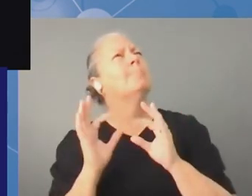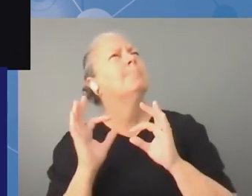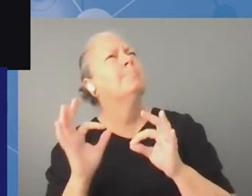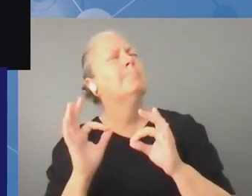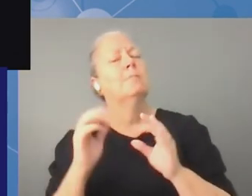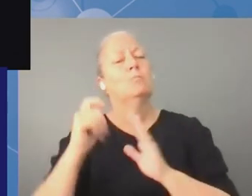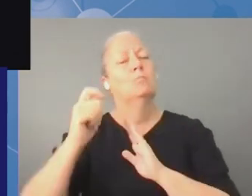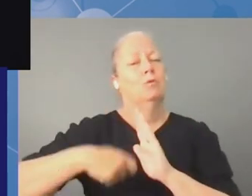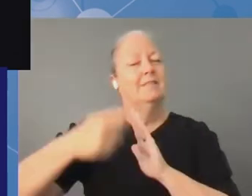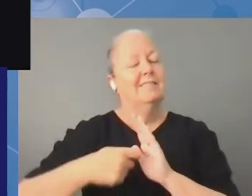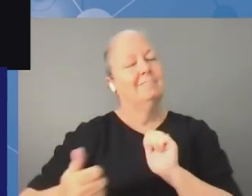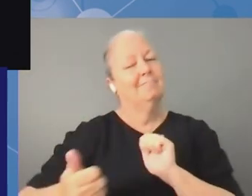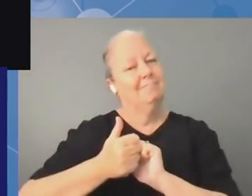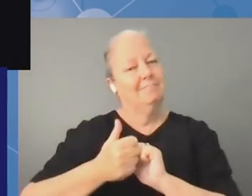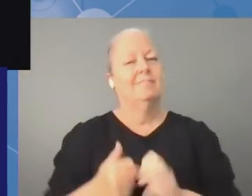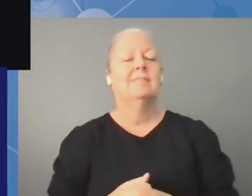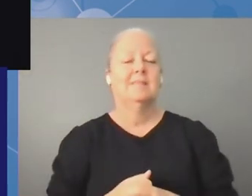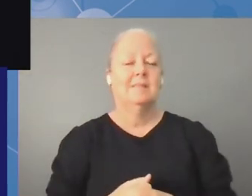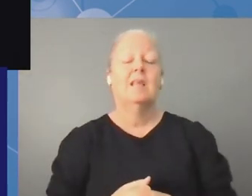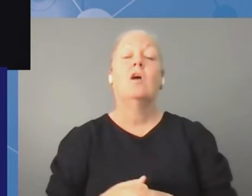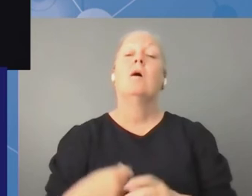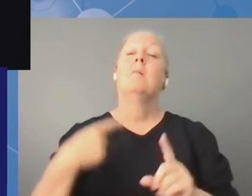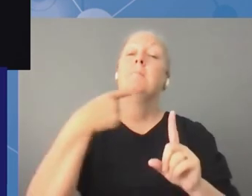مواضيع مختلفة للنقاش، وأتمنى أن